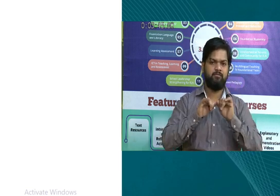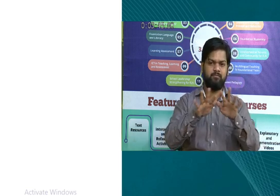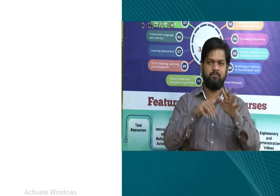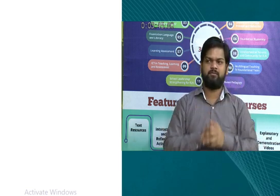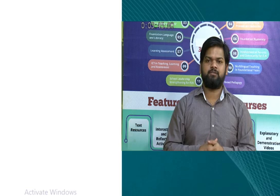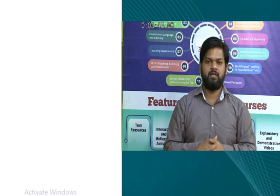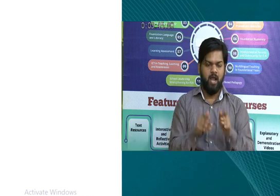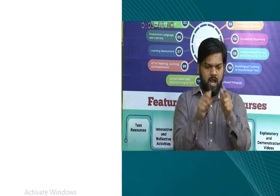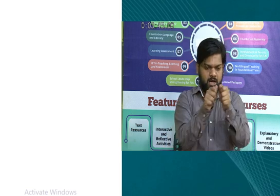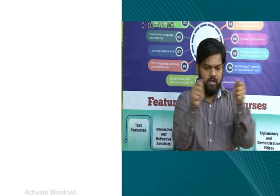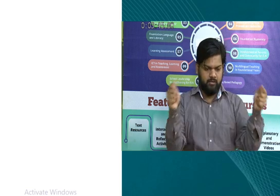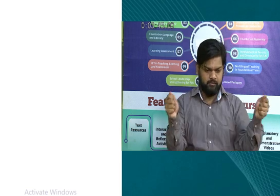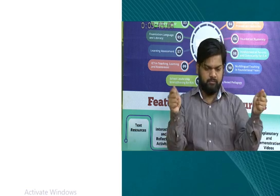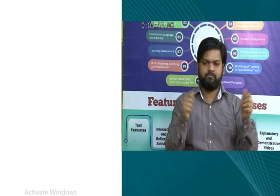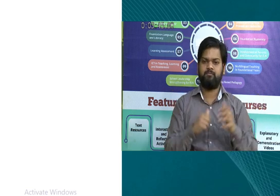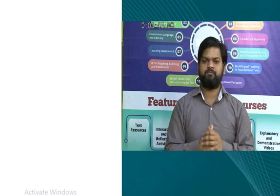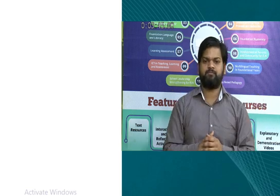अखबार